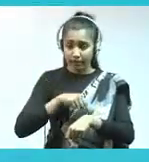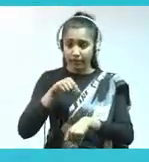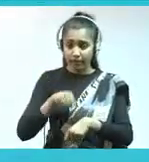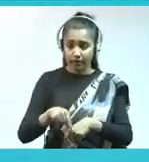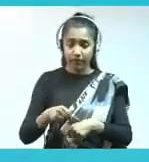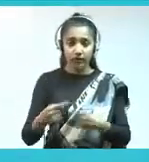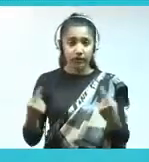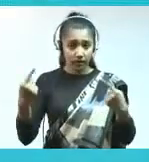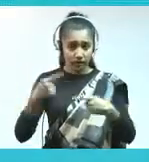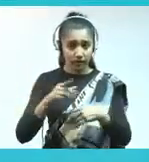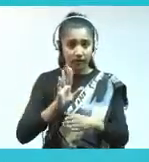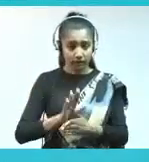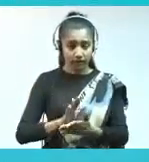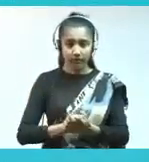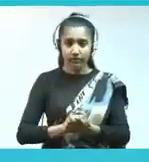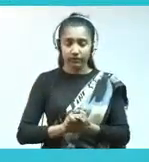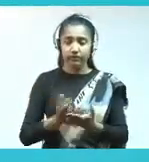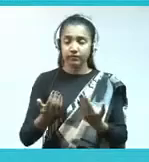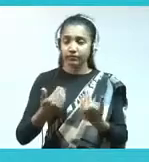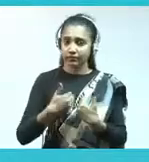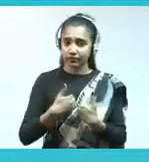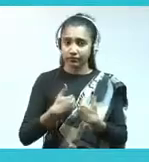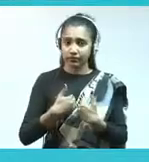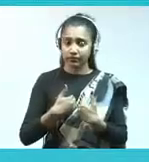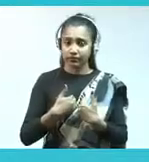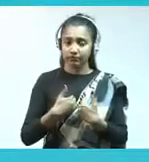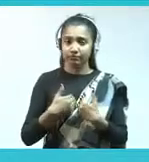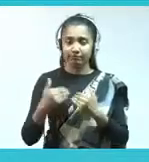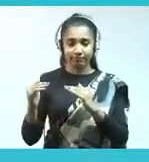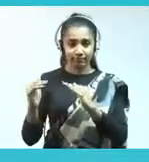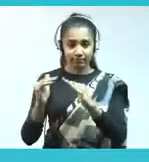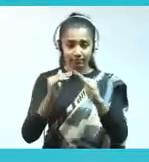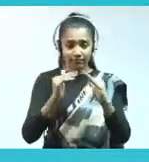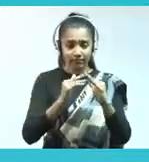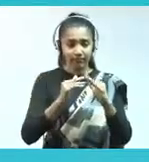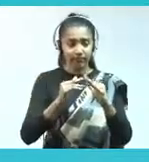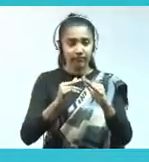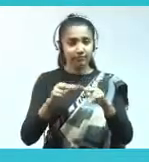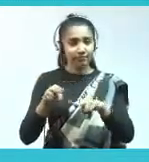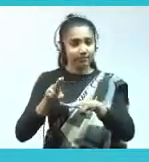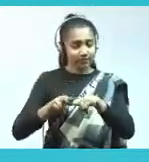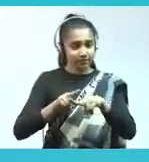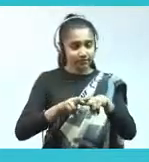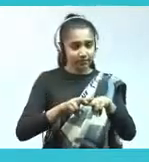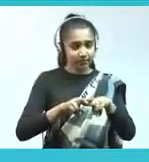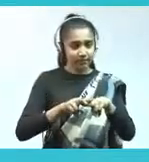වෙන අපගේ සම මිතුරු විදේශ ප්‍රතිපත්තියට ගරු කරන